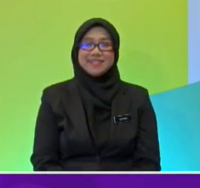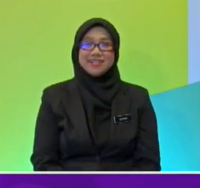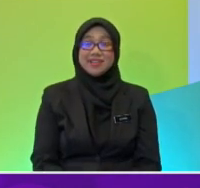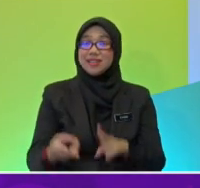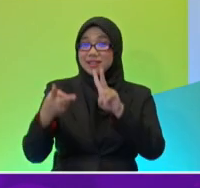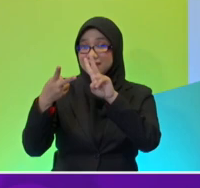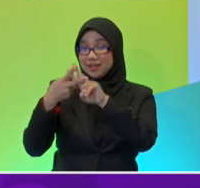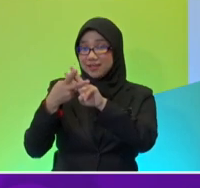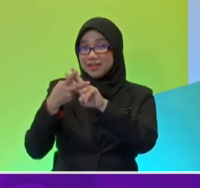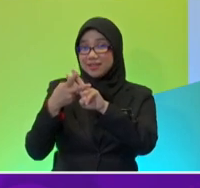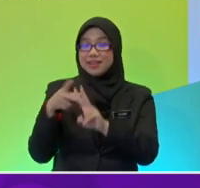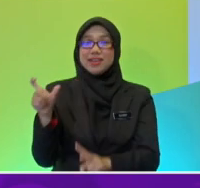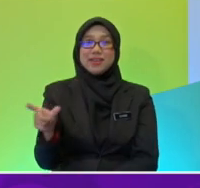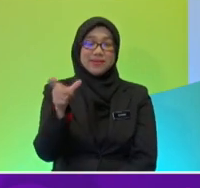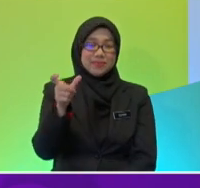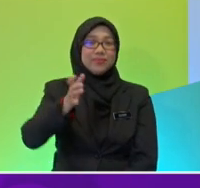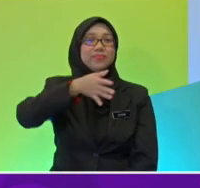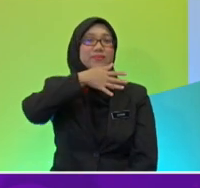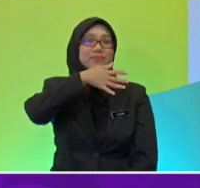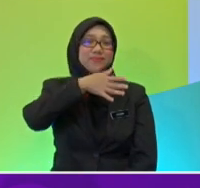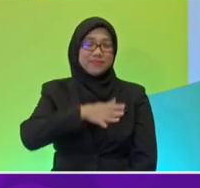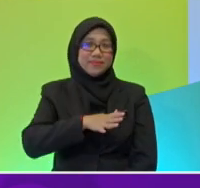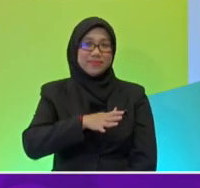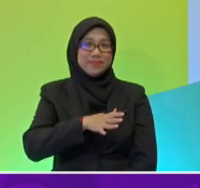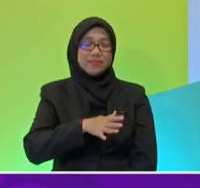Nabi Muhammad Shallallahu Alaihi Wasallam